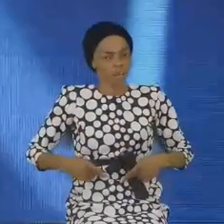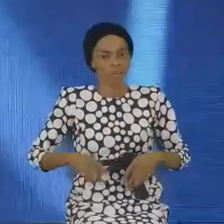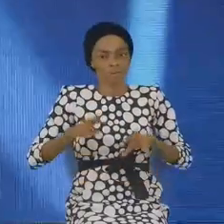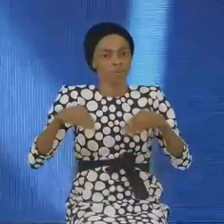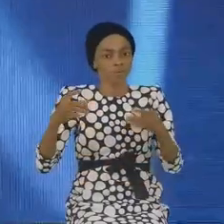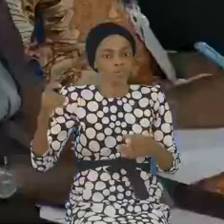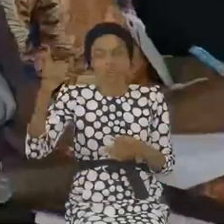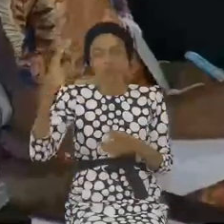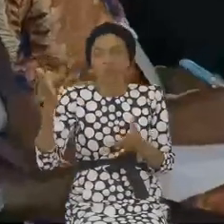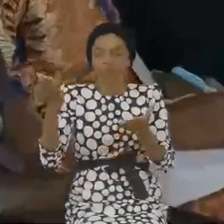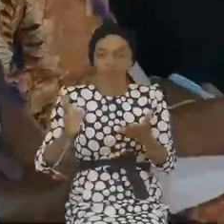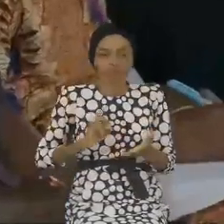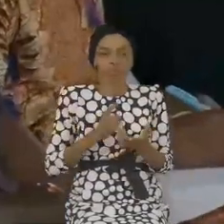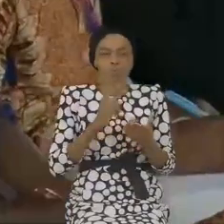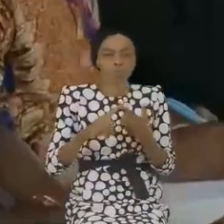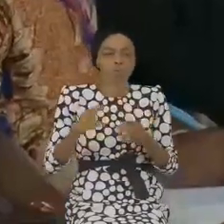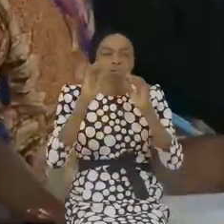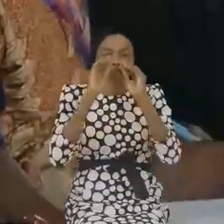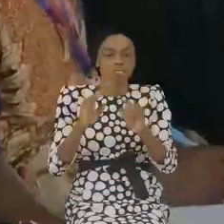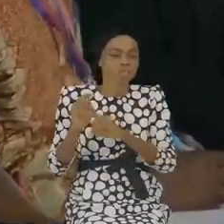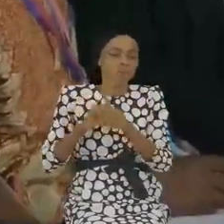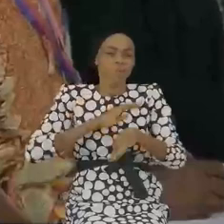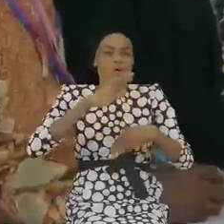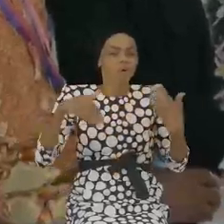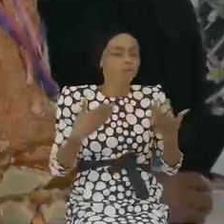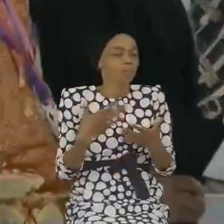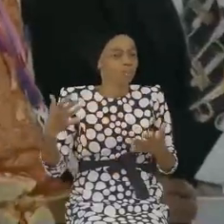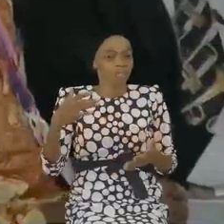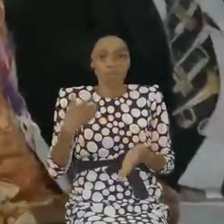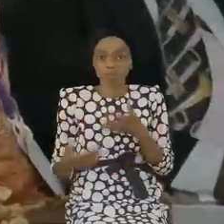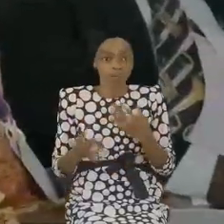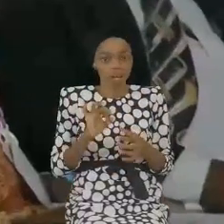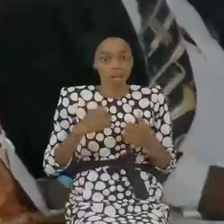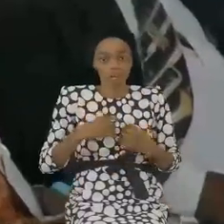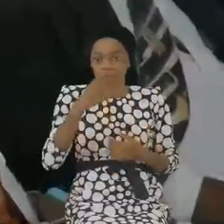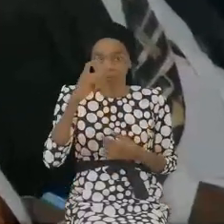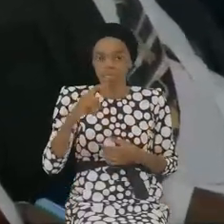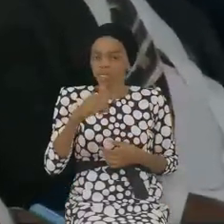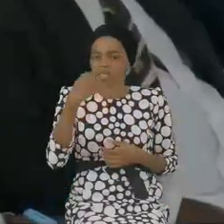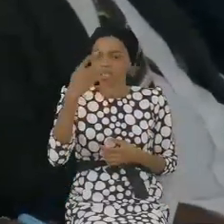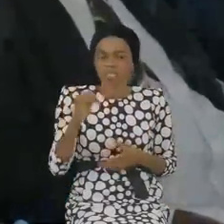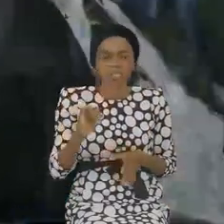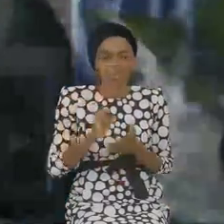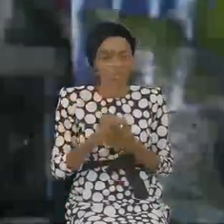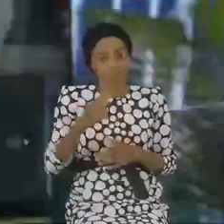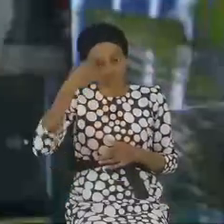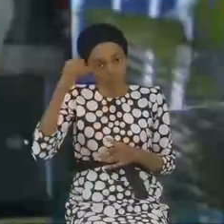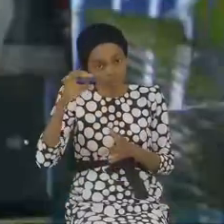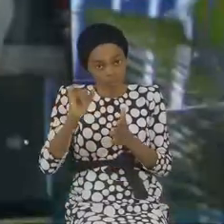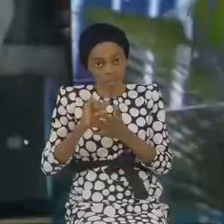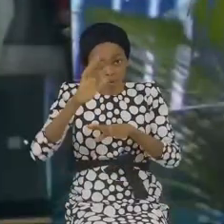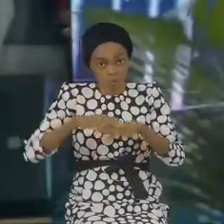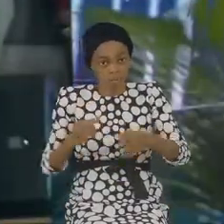toutes choses, tout ce qu'il nous a prescrit. Et il dit, sur cette base de cela, je